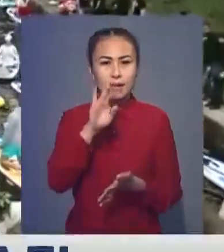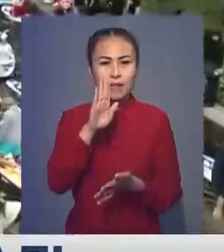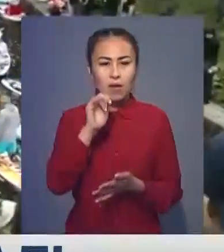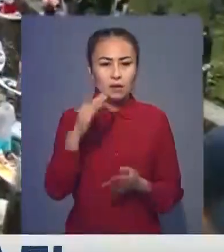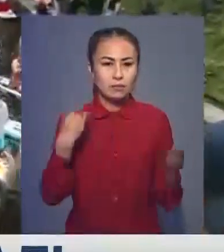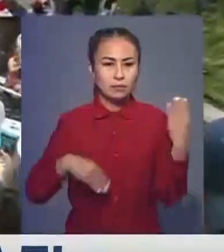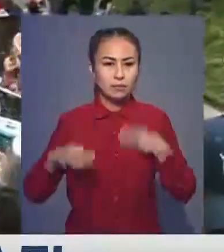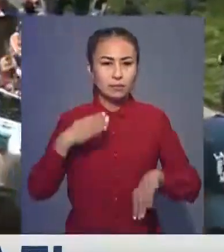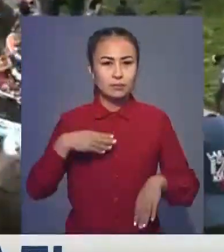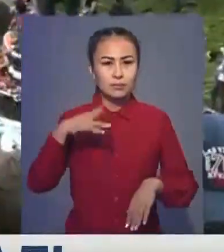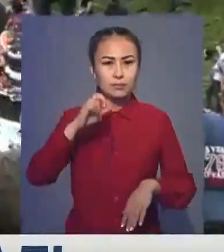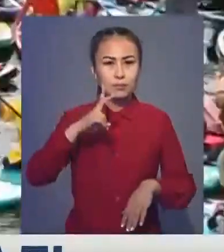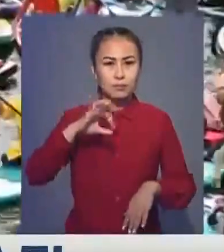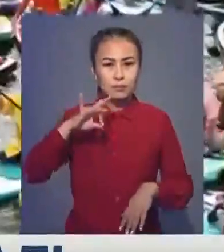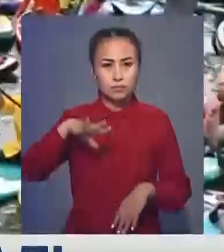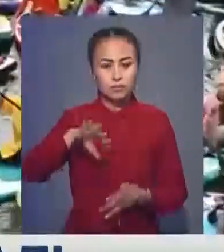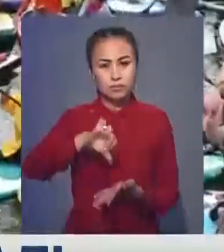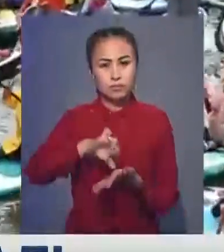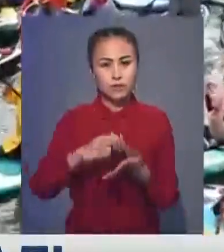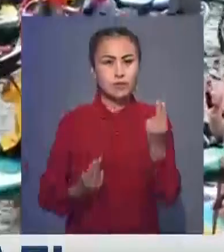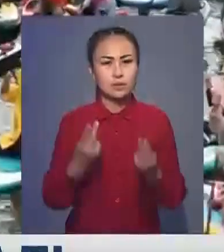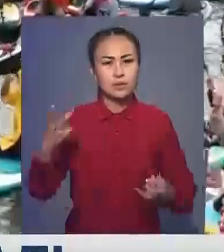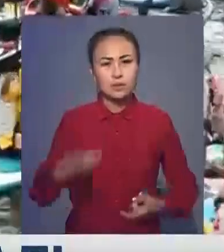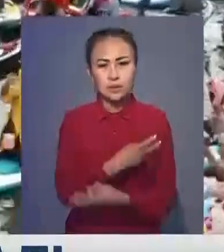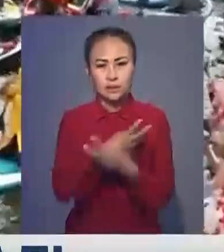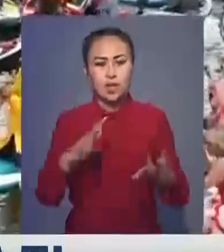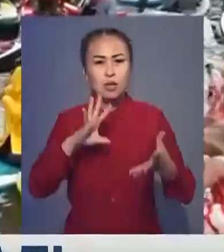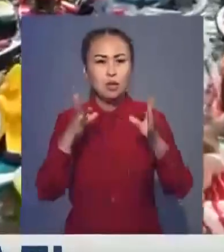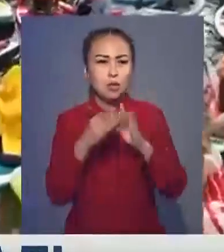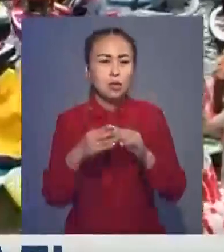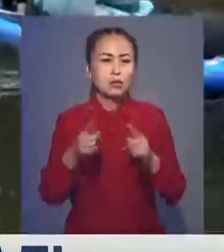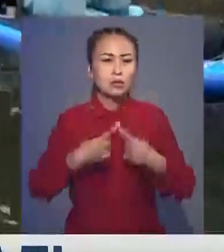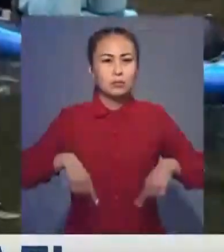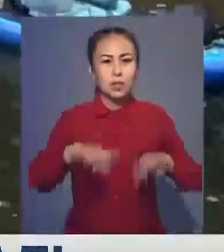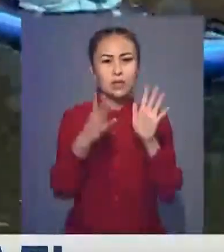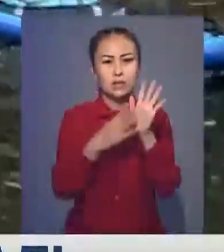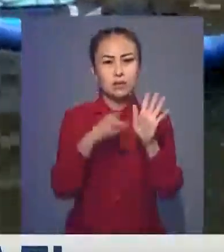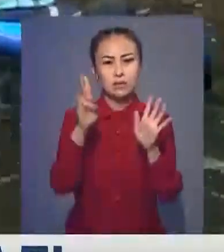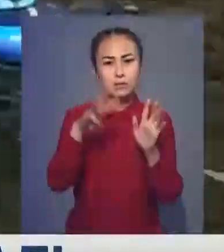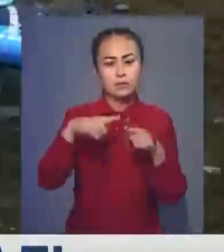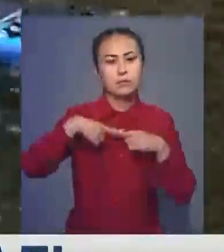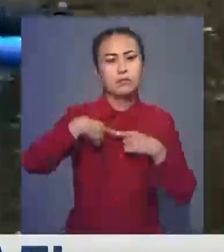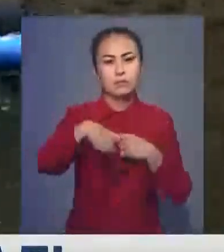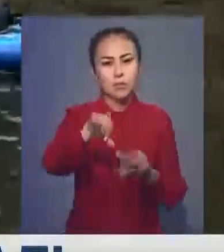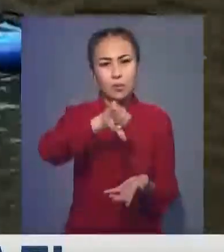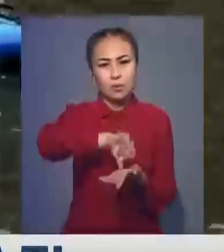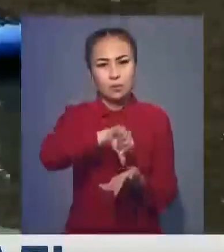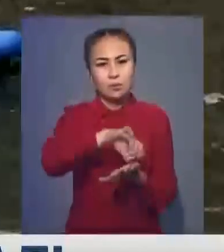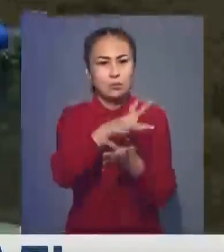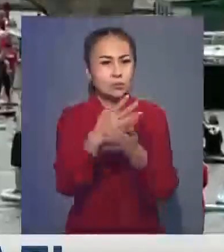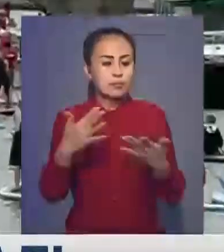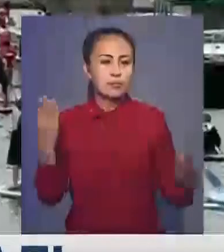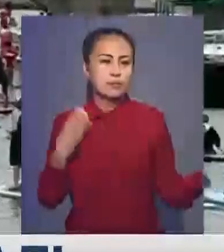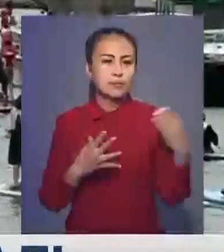карнавалдық киіммен жаппай падлбордта сырғанады. Бағыттың жалпы ұзындығы 9 шақырымдай жерді құрады. Қатысушылардың бірі түрлі